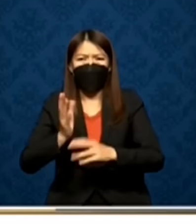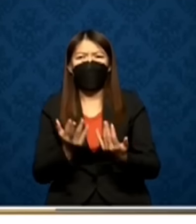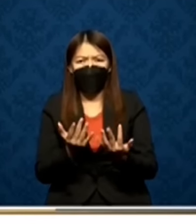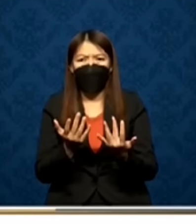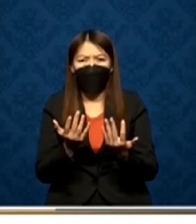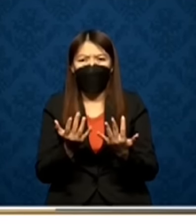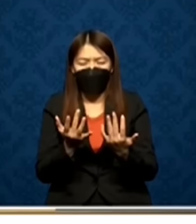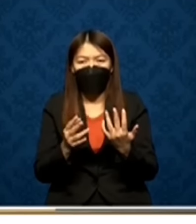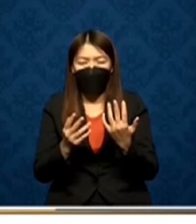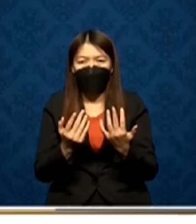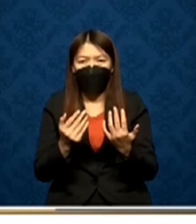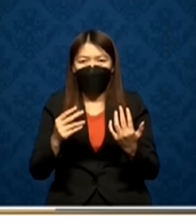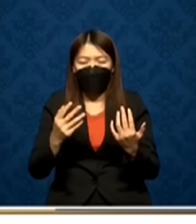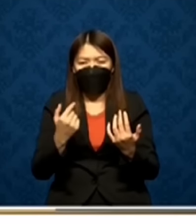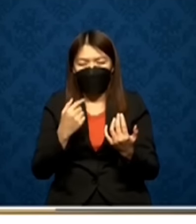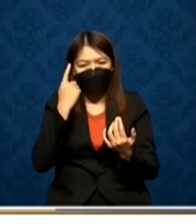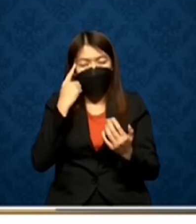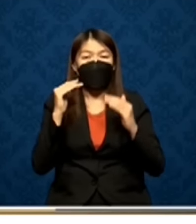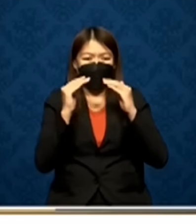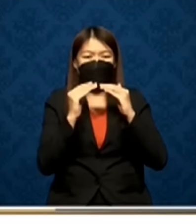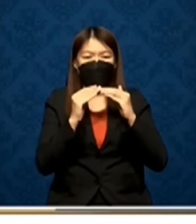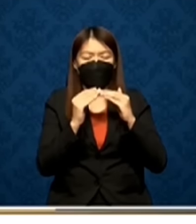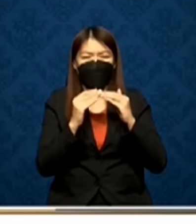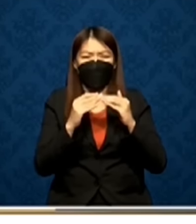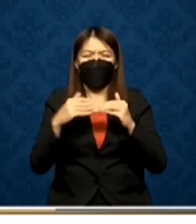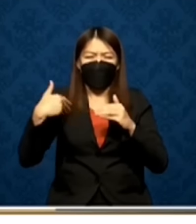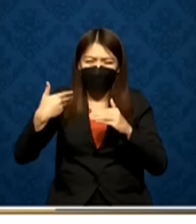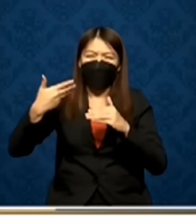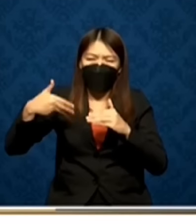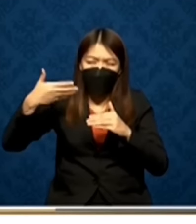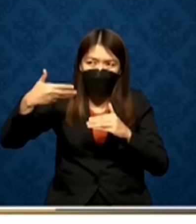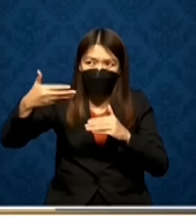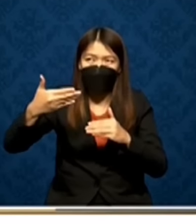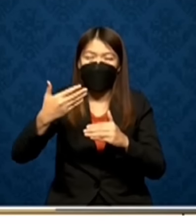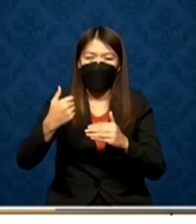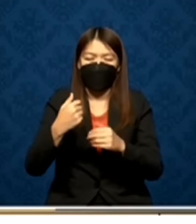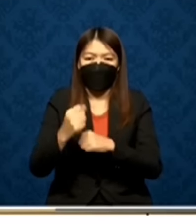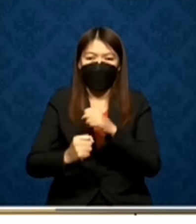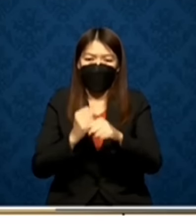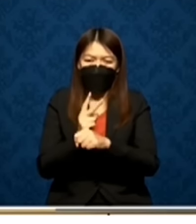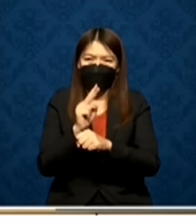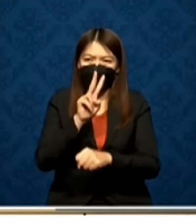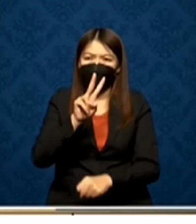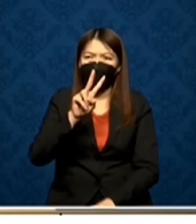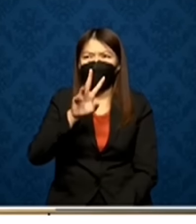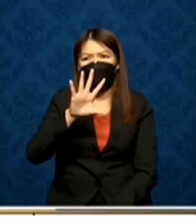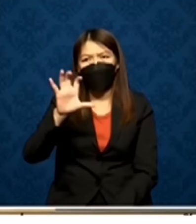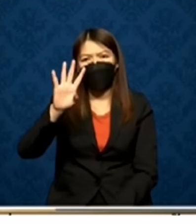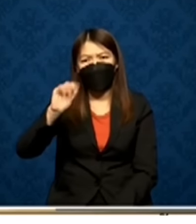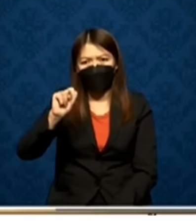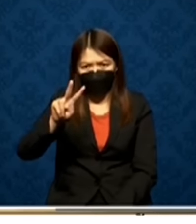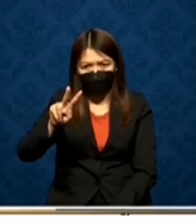การพิสูจน์สิทธิ์การพิสูจน์สิทธิ์ก็พิสูจน์มาเรื่อยจนมาถึงปี2562อันนี้ผมจะ